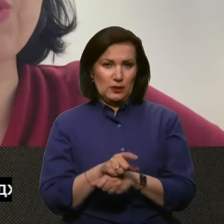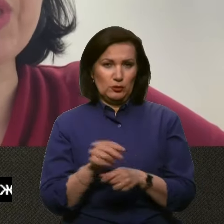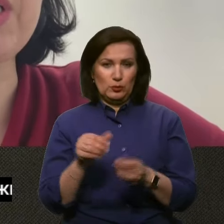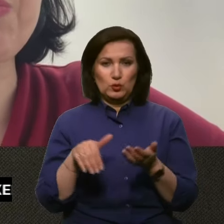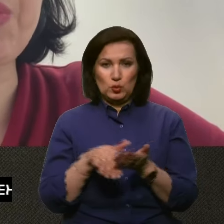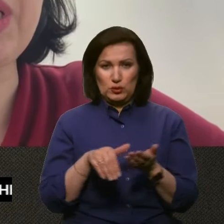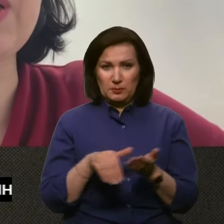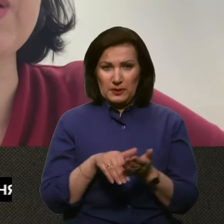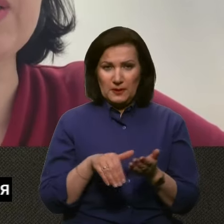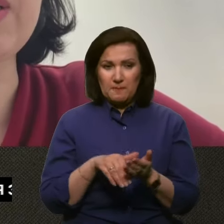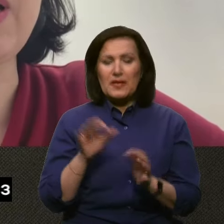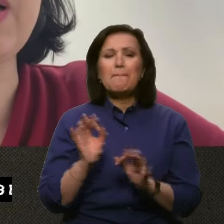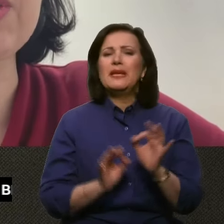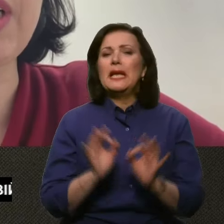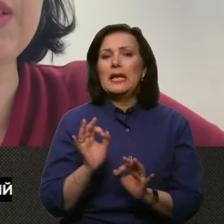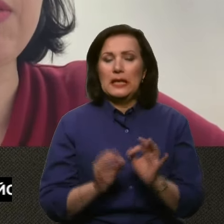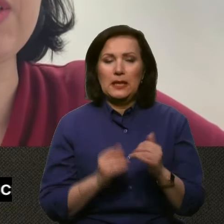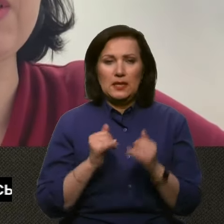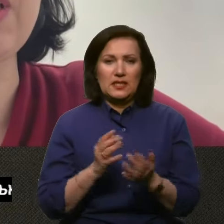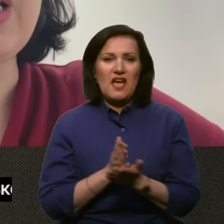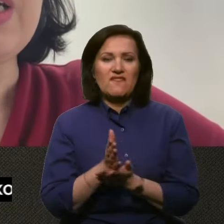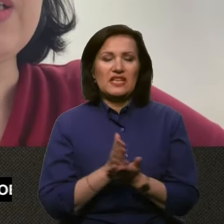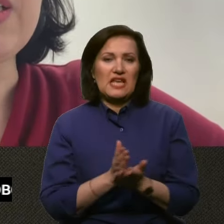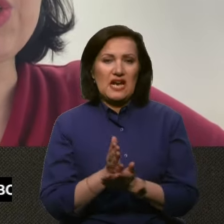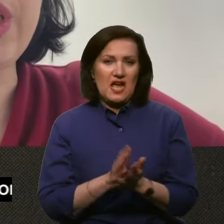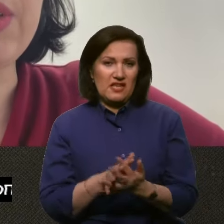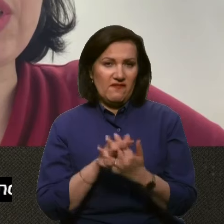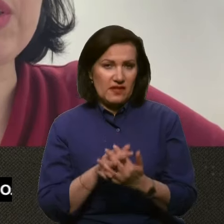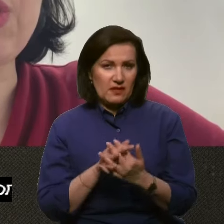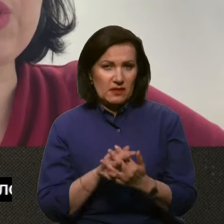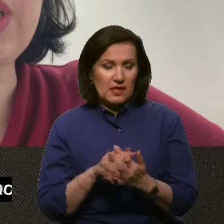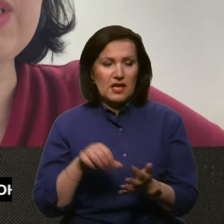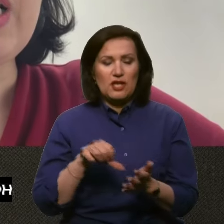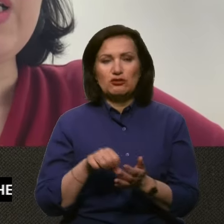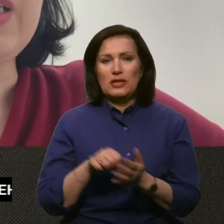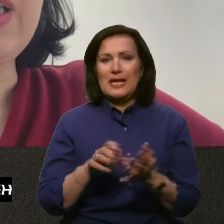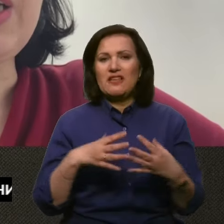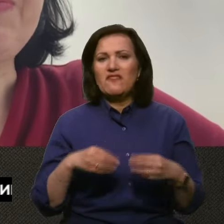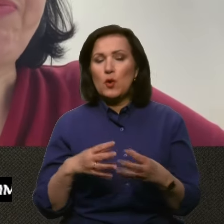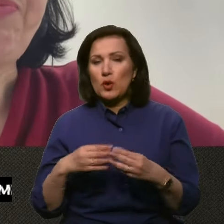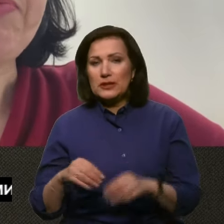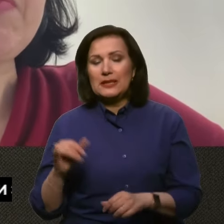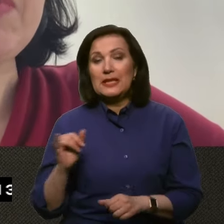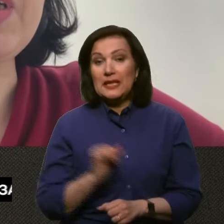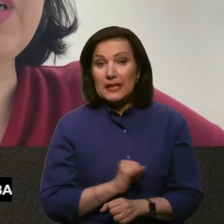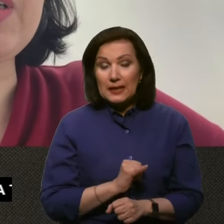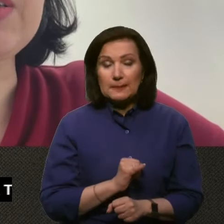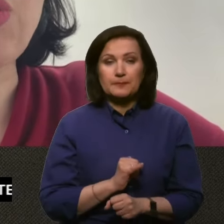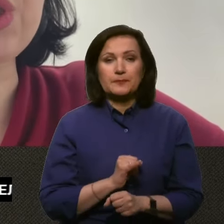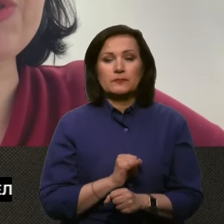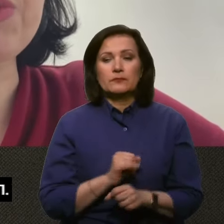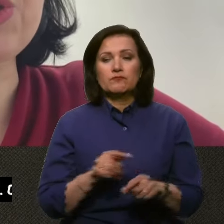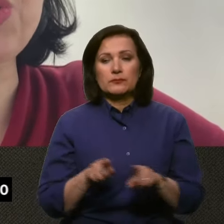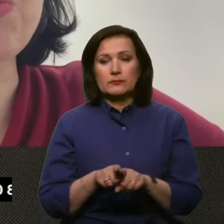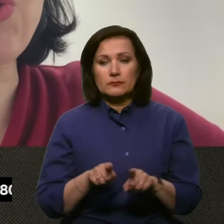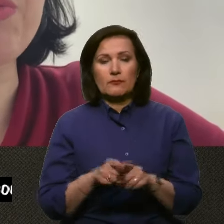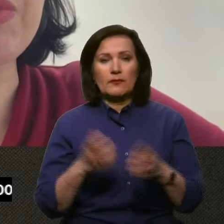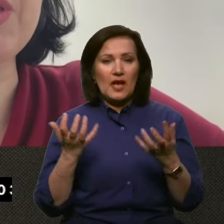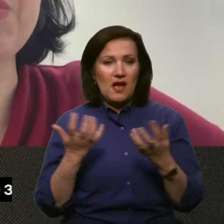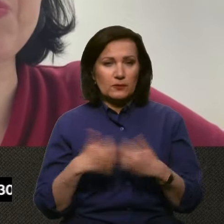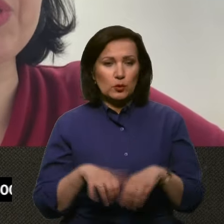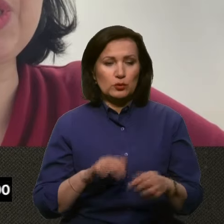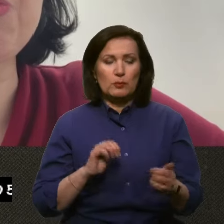точніше житлово-комунальних пільг для ветеранів війни, членів їхніх родин. І також